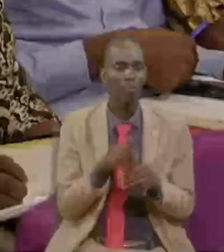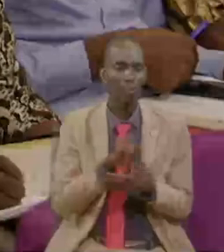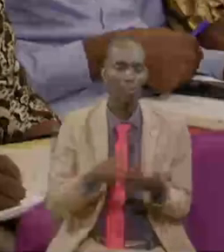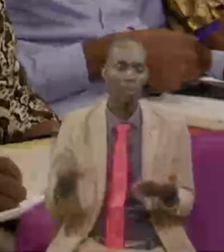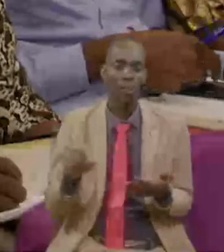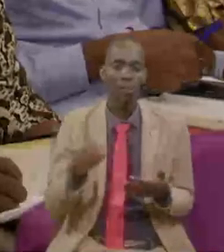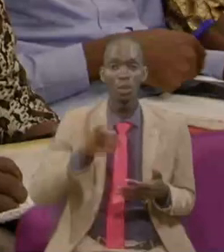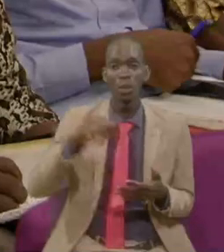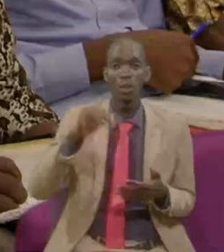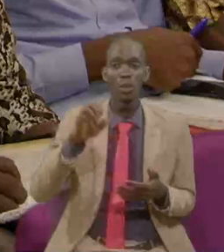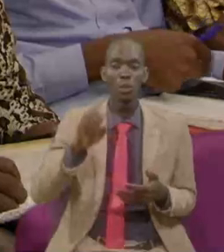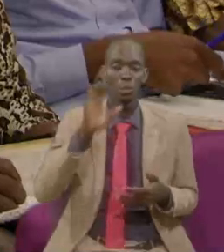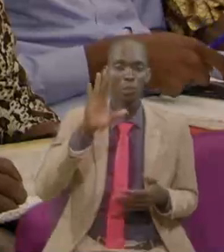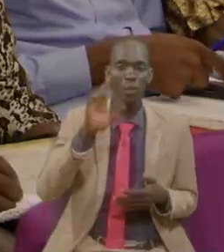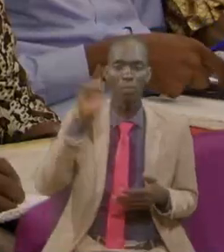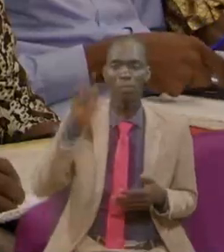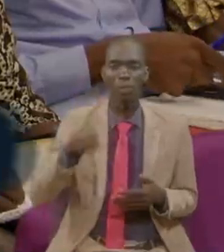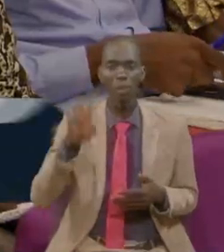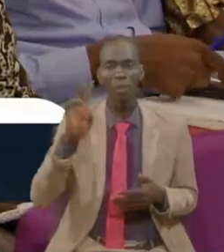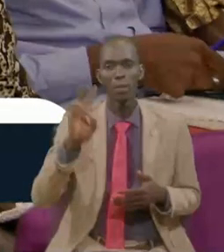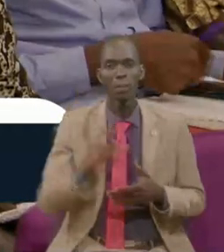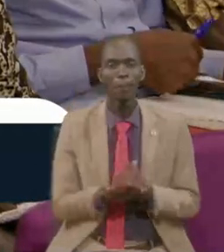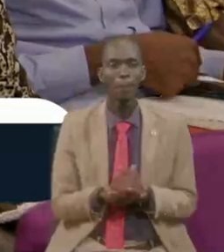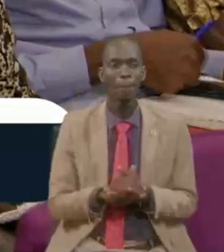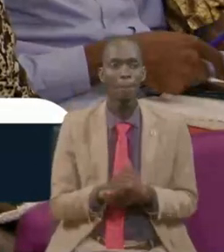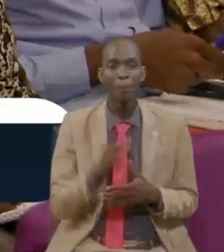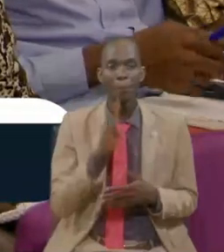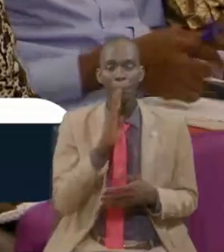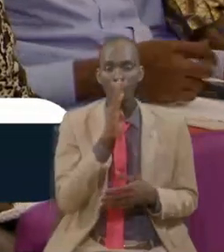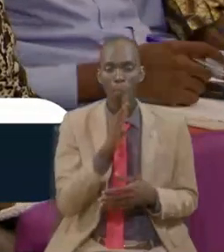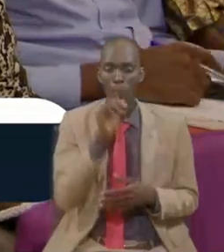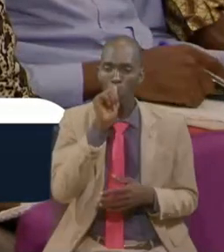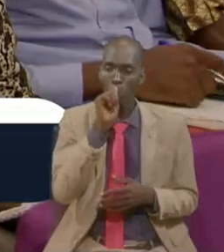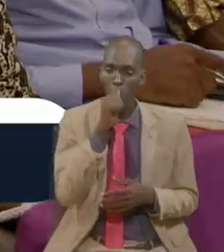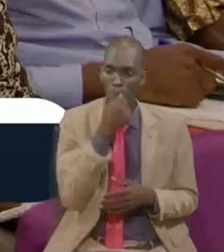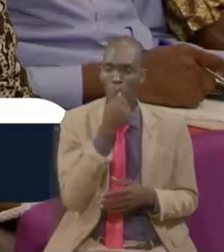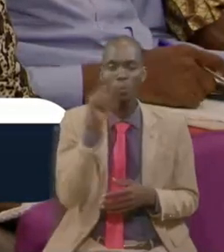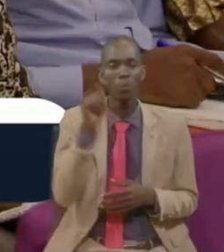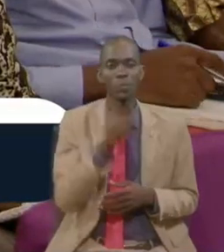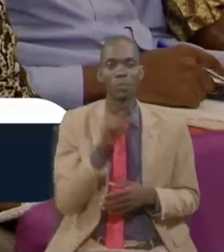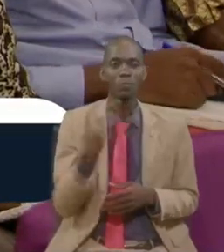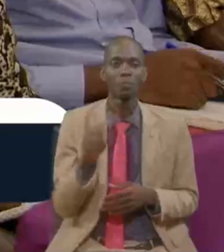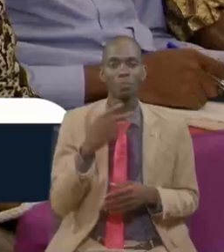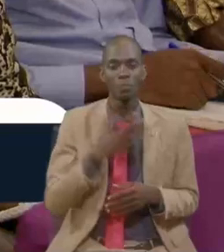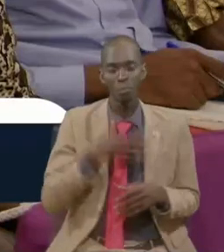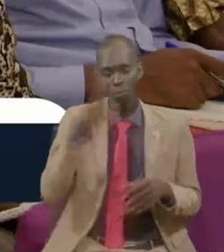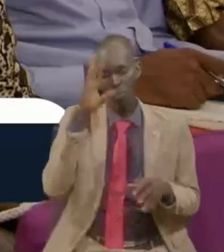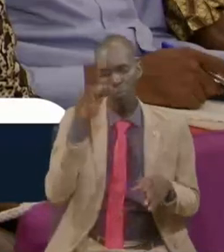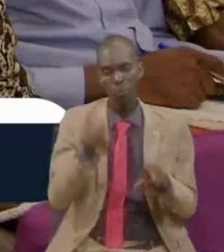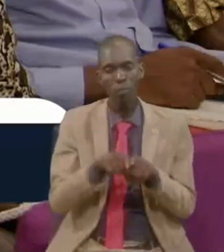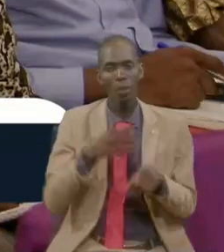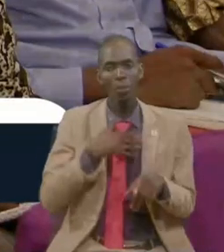juge. Chapitre 5, verset 7. Soyez donc patients,